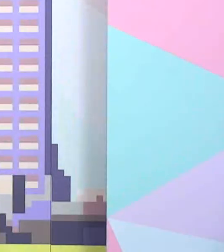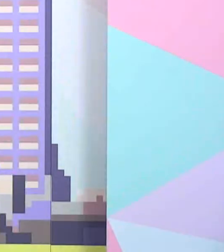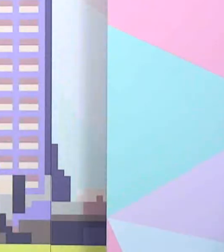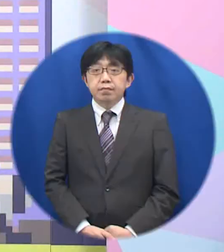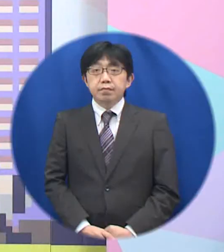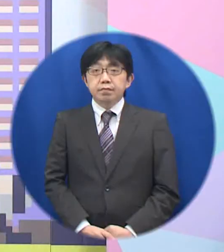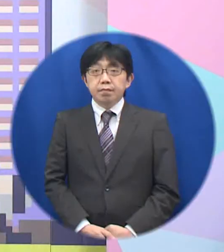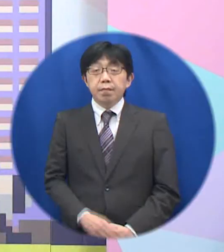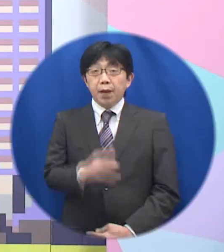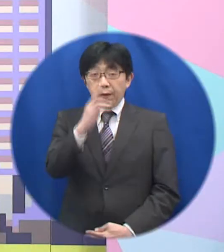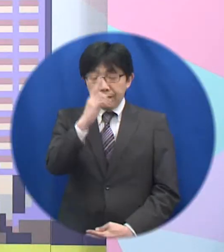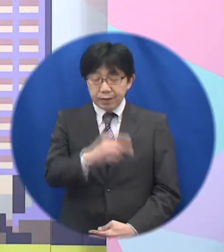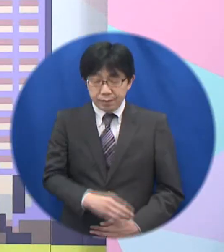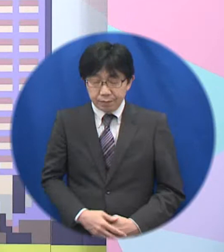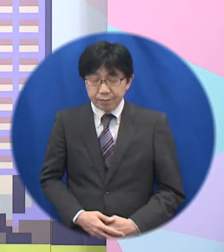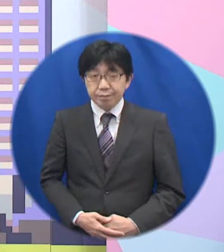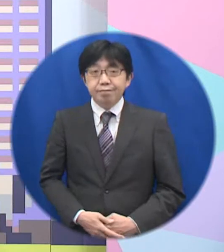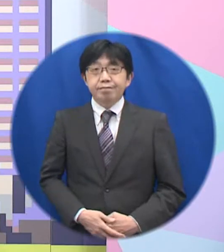こんにちは。